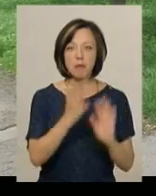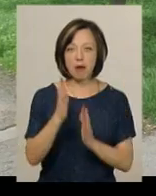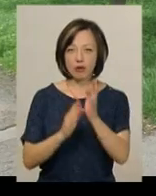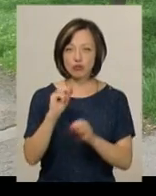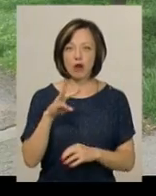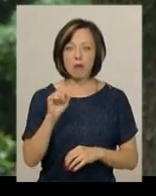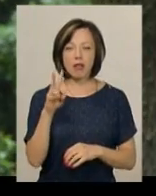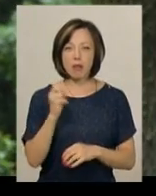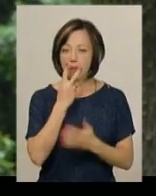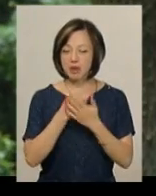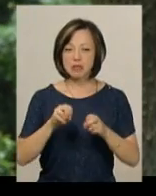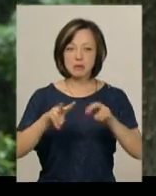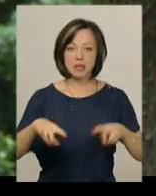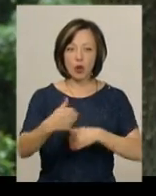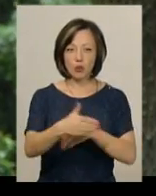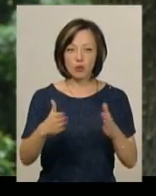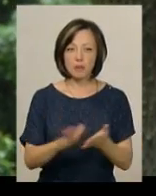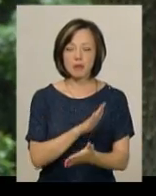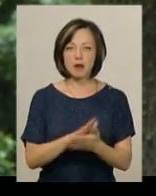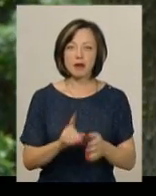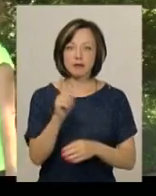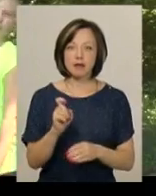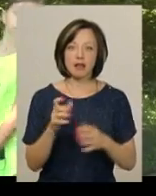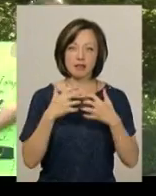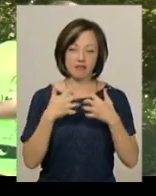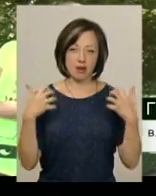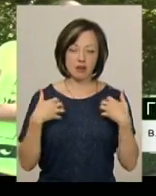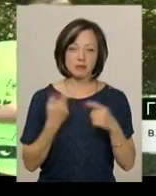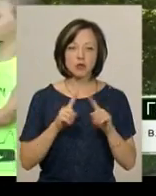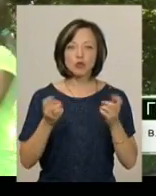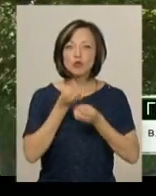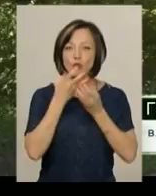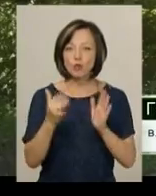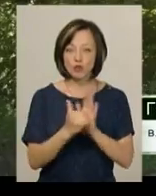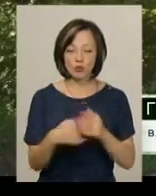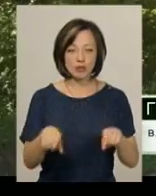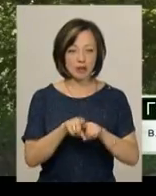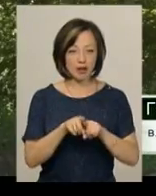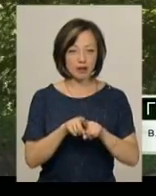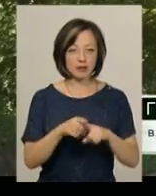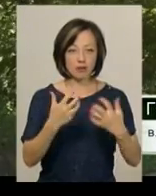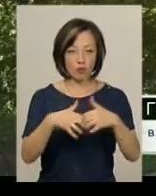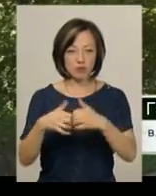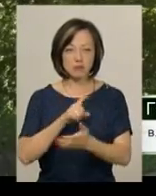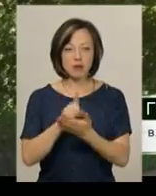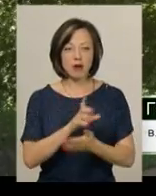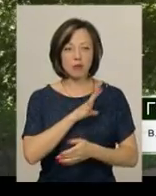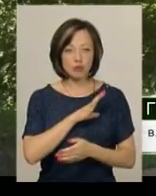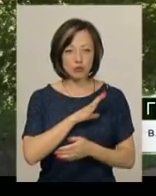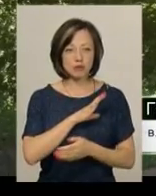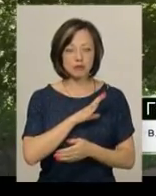Чекма набачила спеціальну урну для прибирання за тваринами. Це дуже добре, що встановлюються такі комплекси. Їх має бути